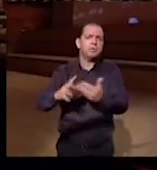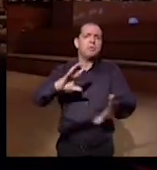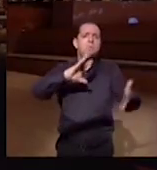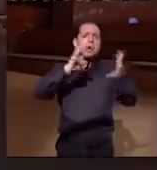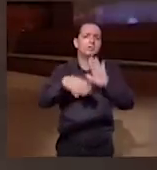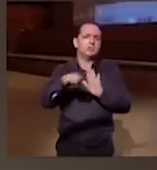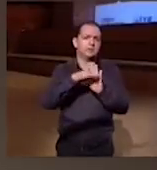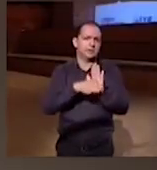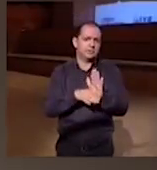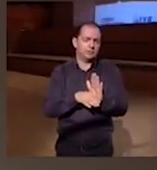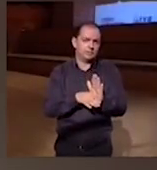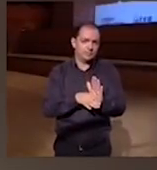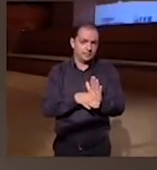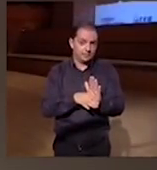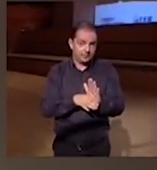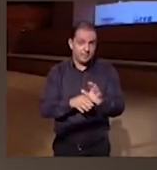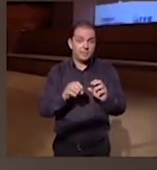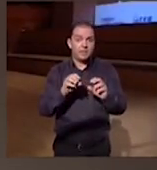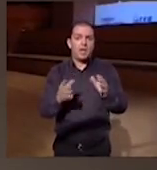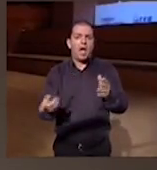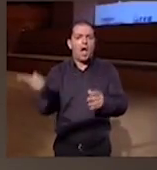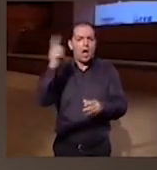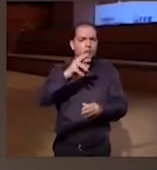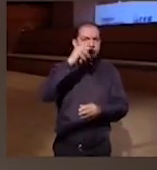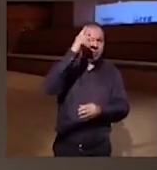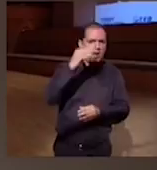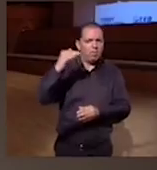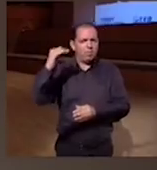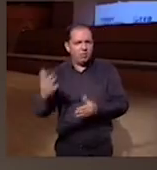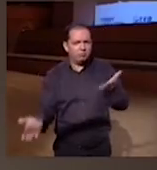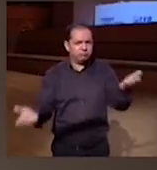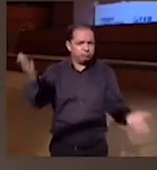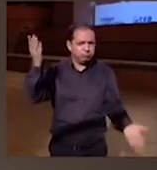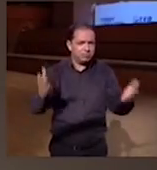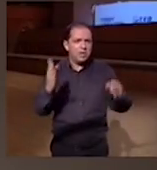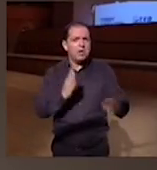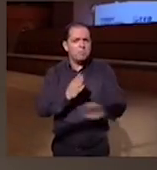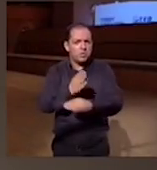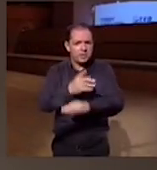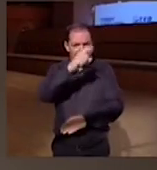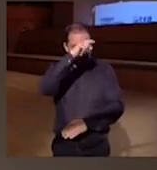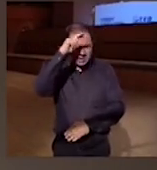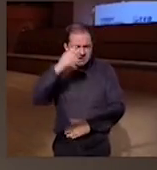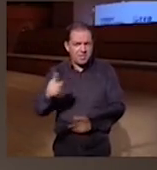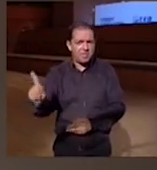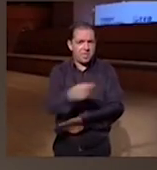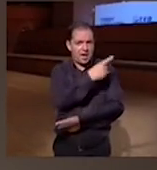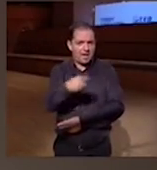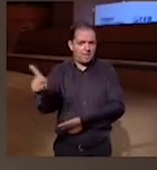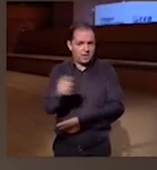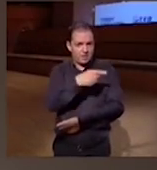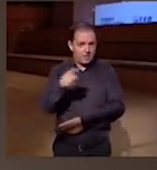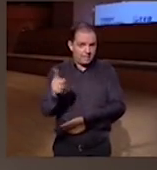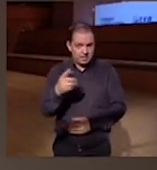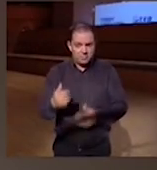συστήματος. Οι εκπαιδευτικές ανισότητες, οι άνισες ευκαιρίες πρόσβασης και το χάσμα της εισοδηματικής απόστασης κατά την